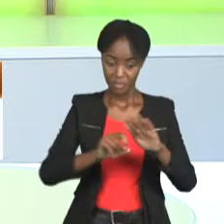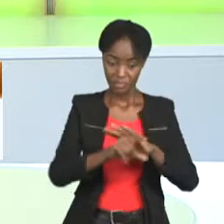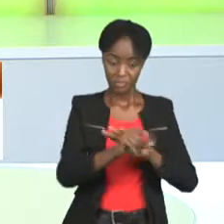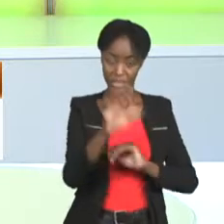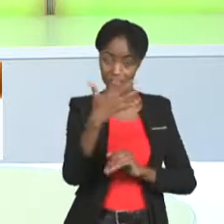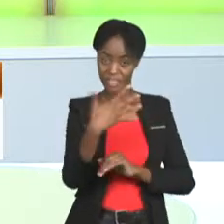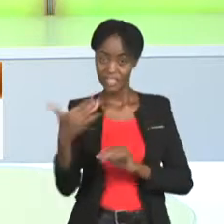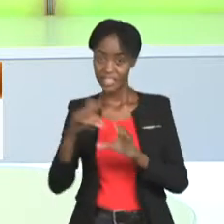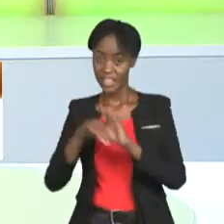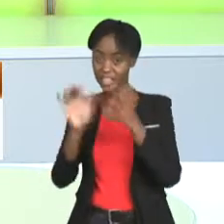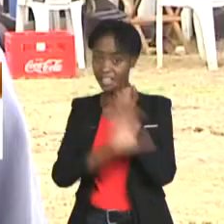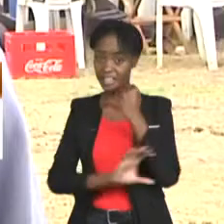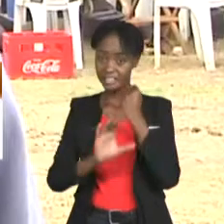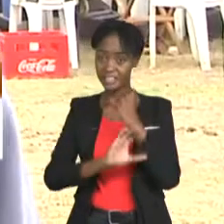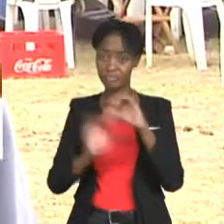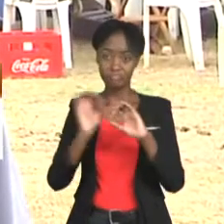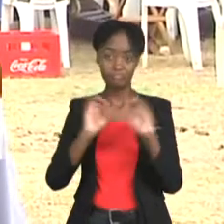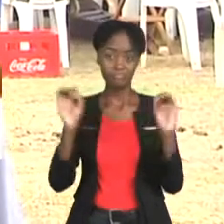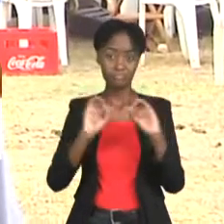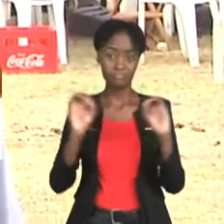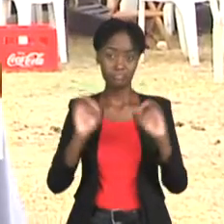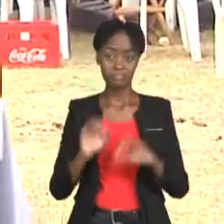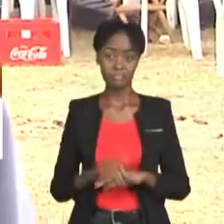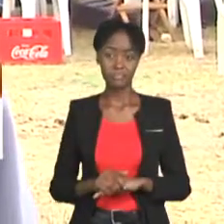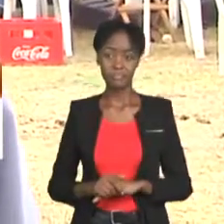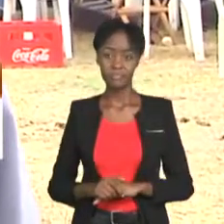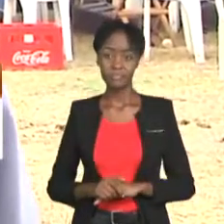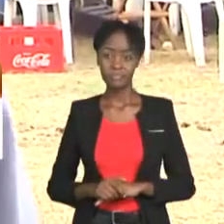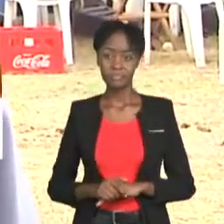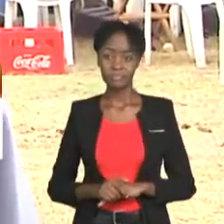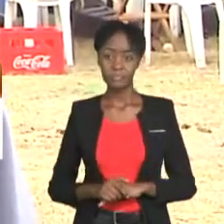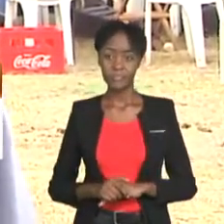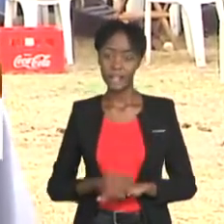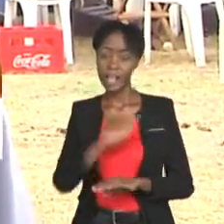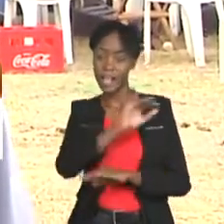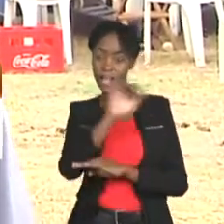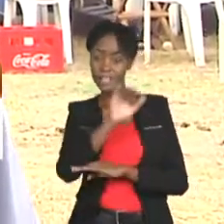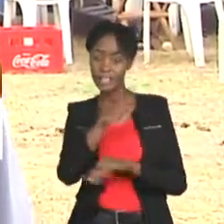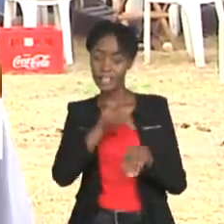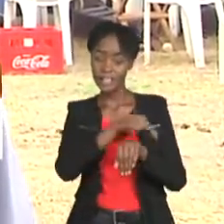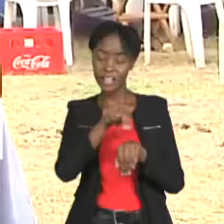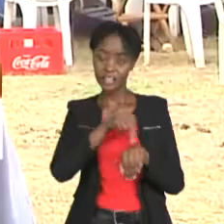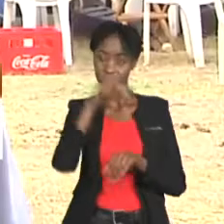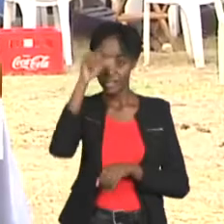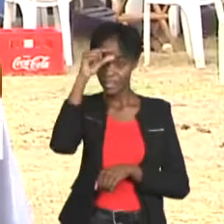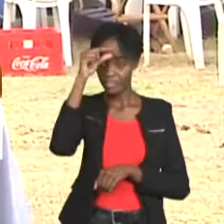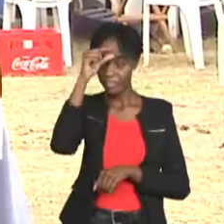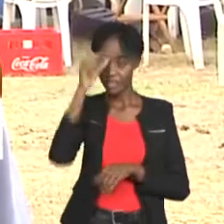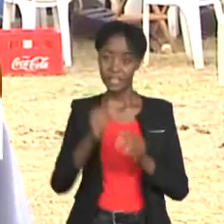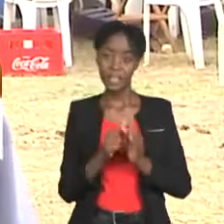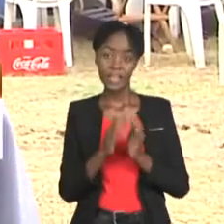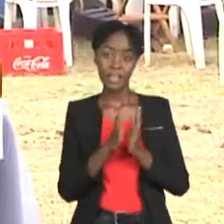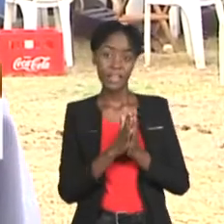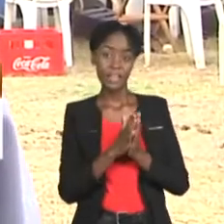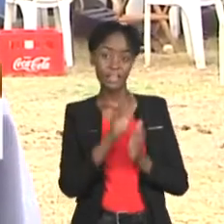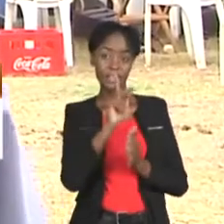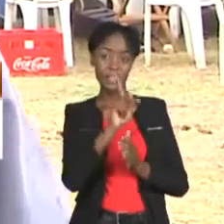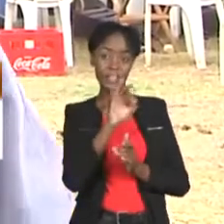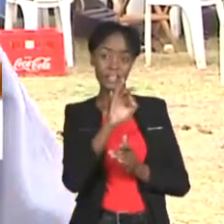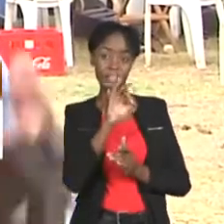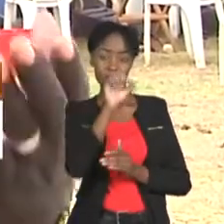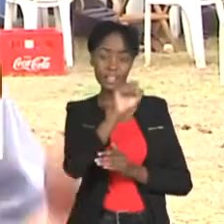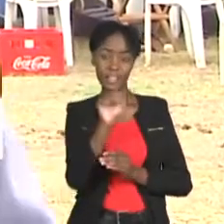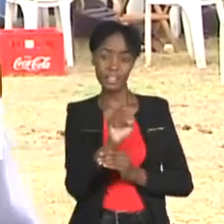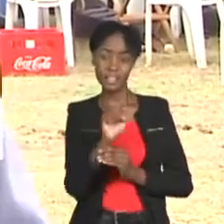misitu kote nchini. Tunaomba serikali kuu na KFS, idara ya KFS watukubalie,